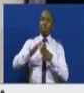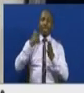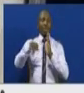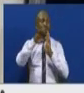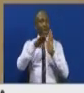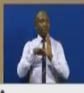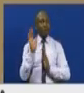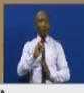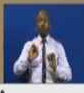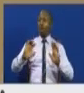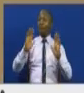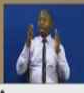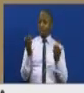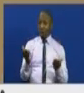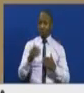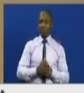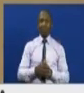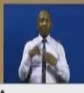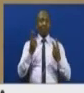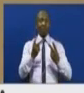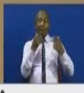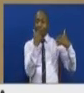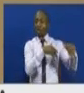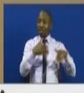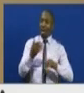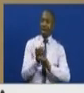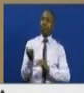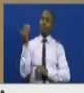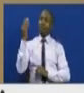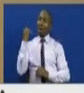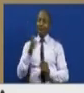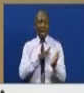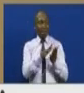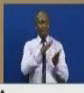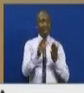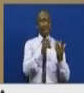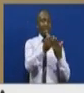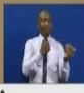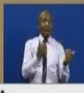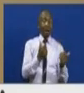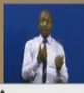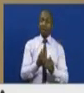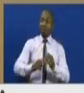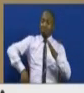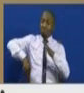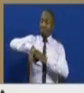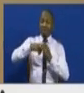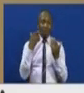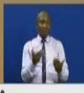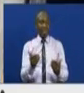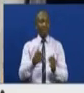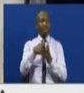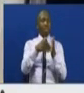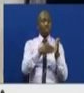wako wa maisha yako. Ni pia mchezaji huyo nguli wa zamani akazungumzia sababu za soka la sasa kudolola